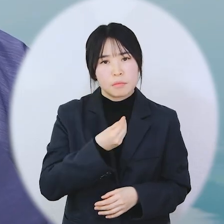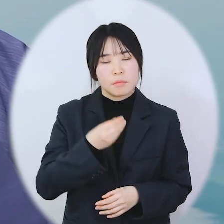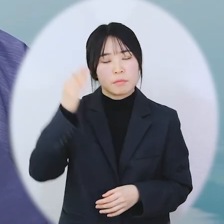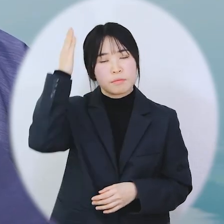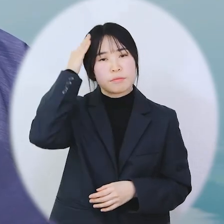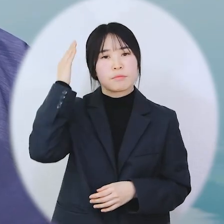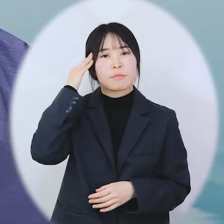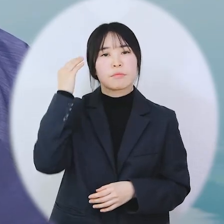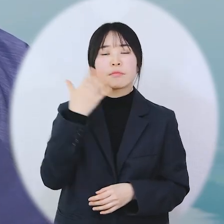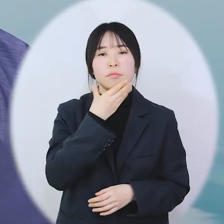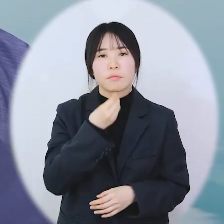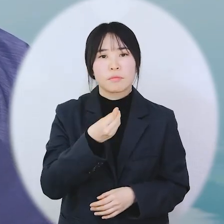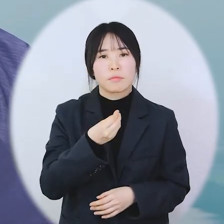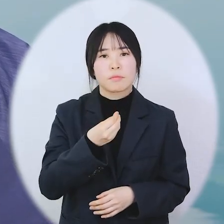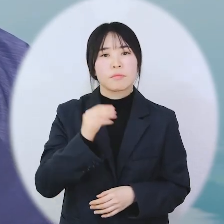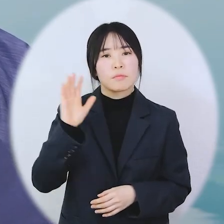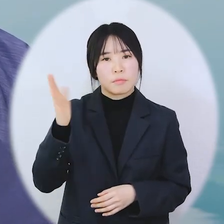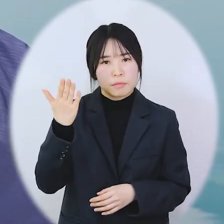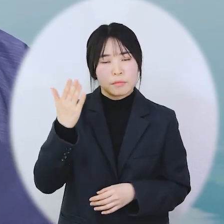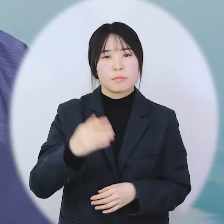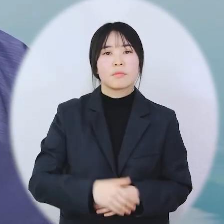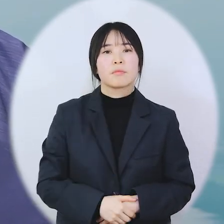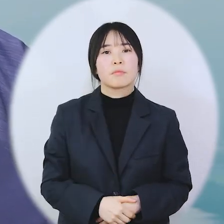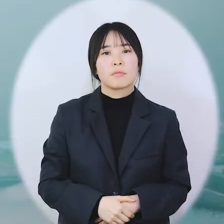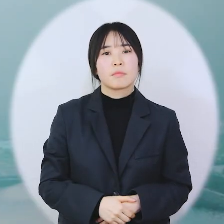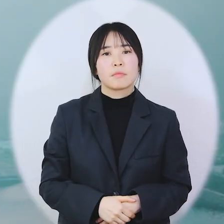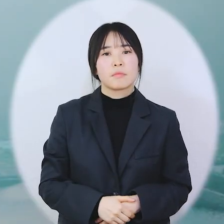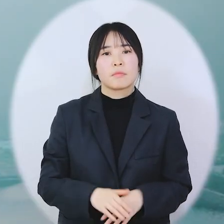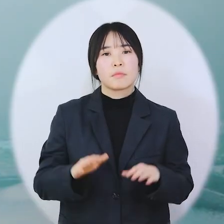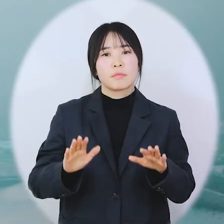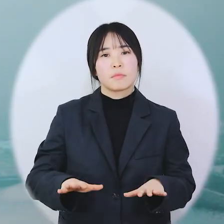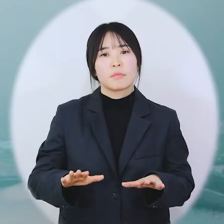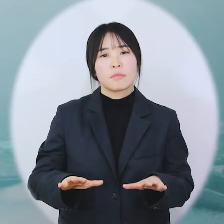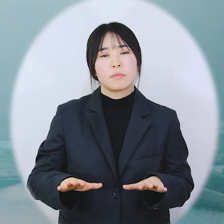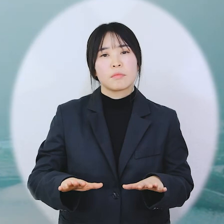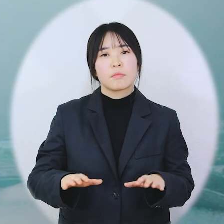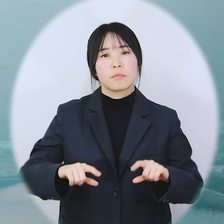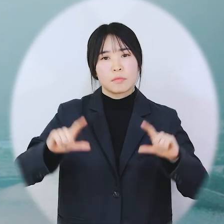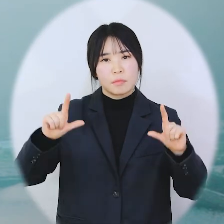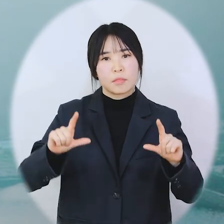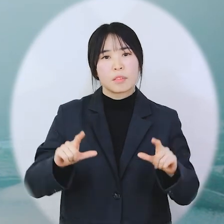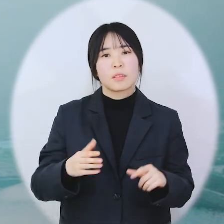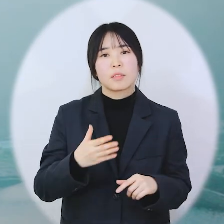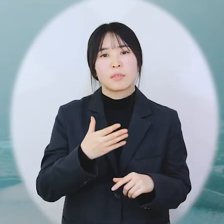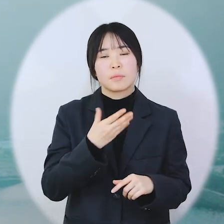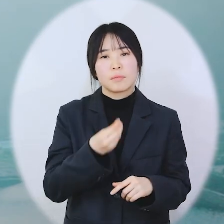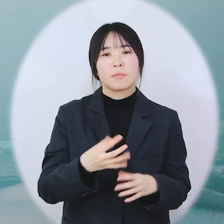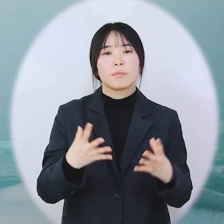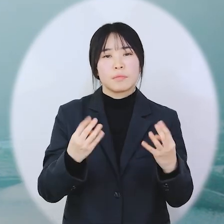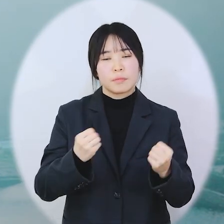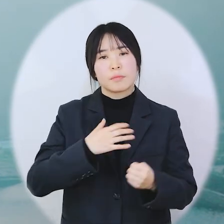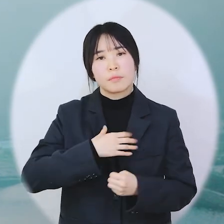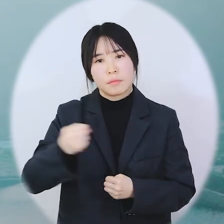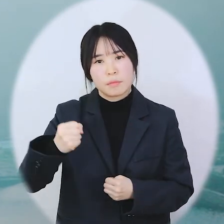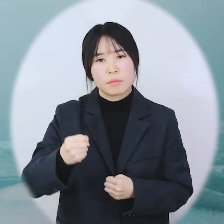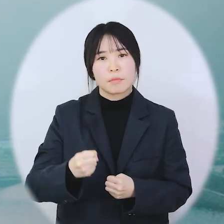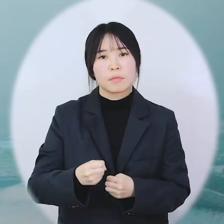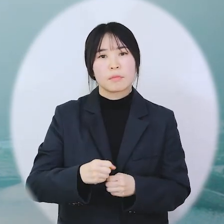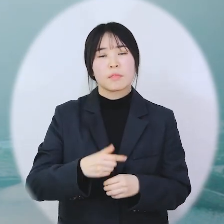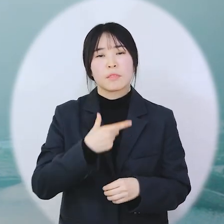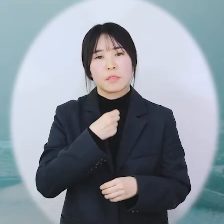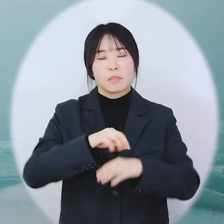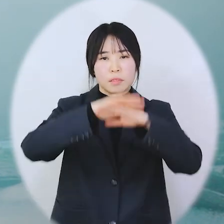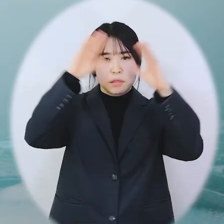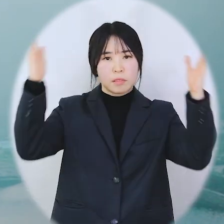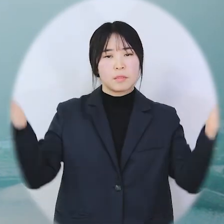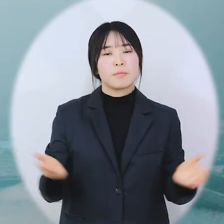대한민국이 행복해질 것입니다 2021 년 새해 복 많이 받으시고 모든 소망